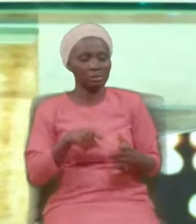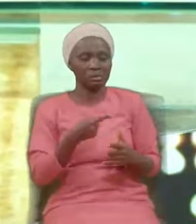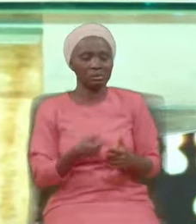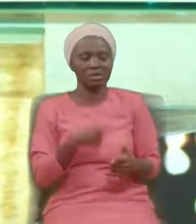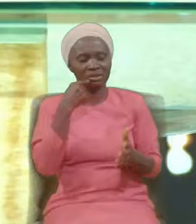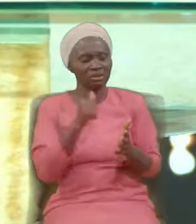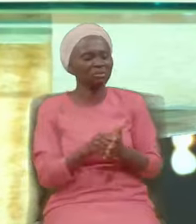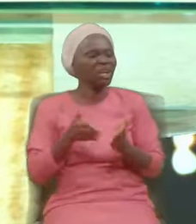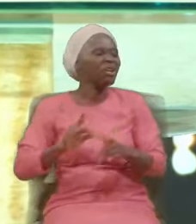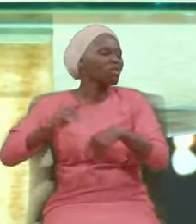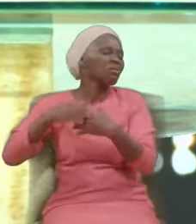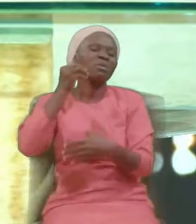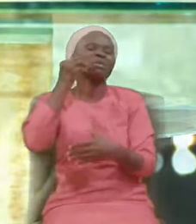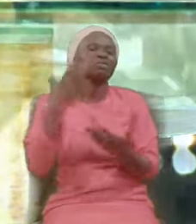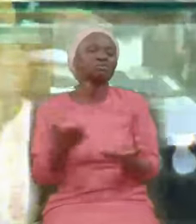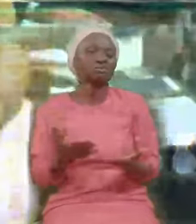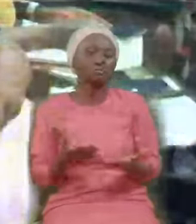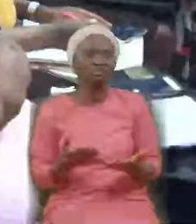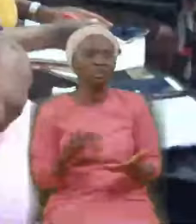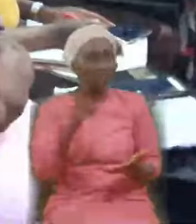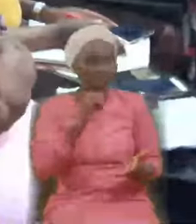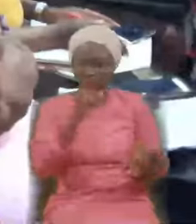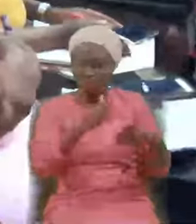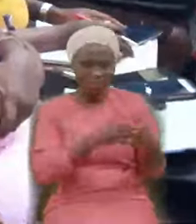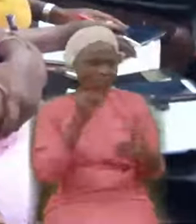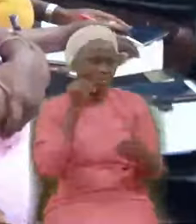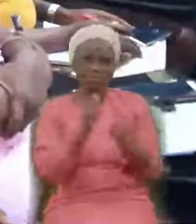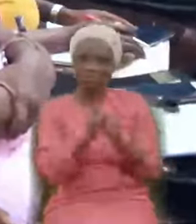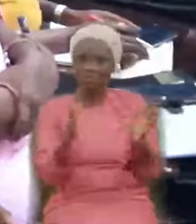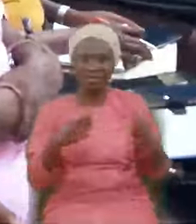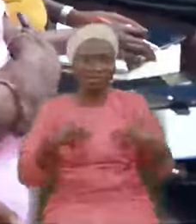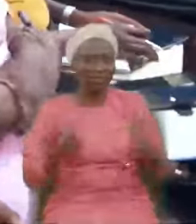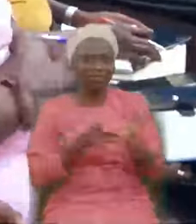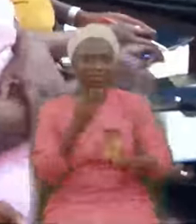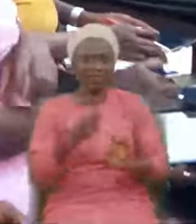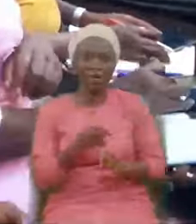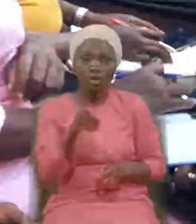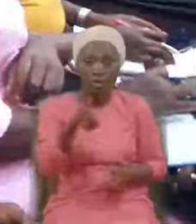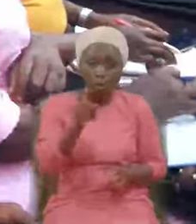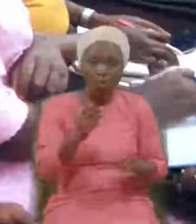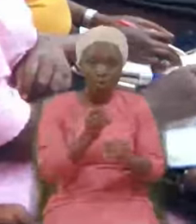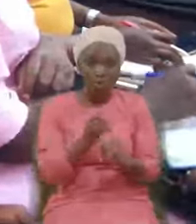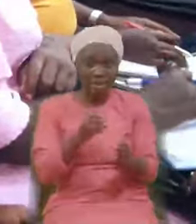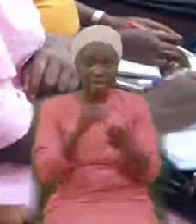chez nous. Vous n'allez pas rentrer à la maison sans la guérison. Vous devez la voir ce soir.